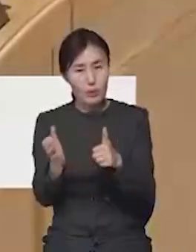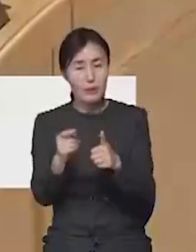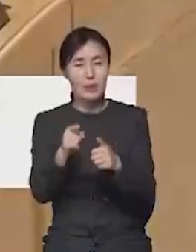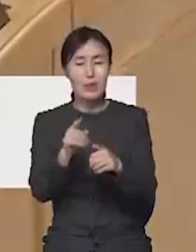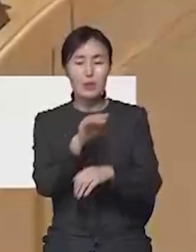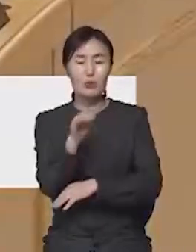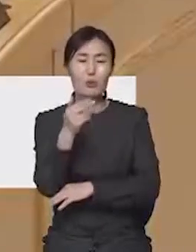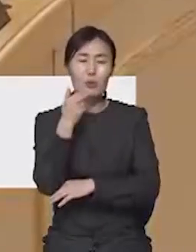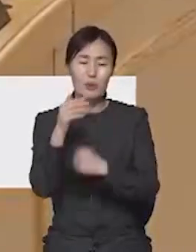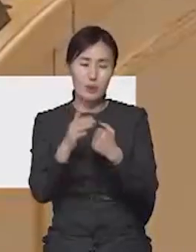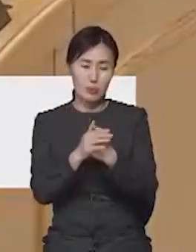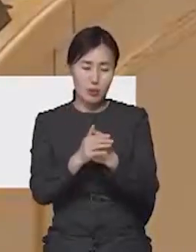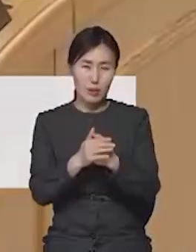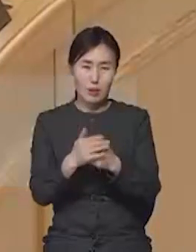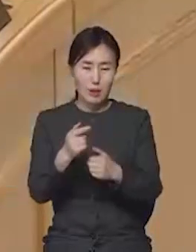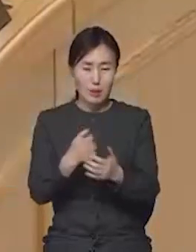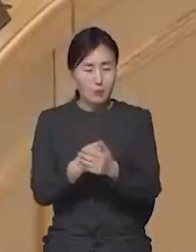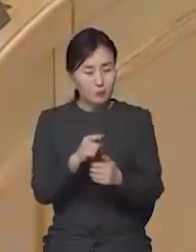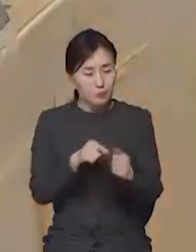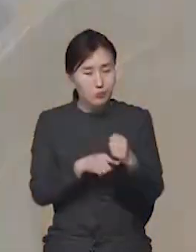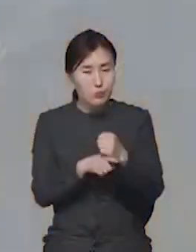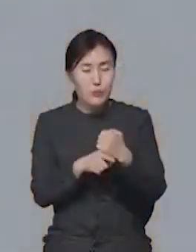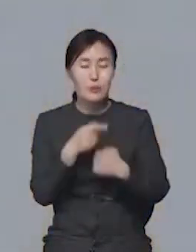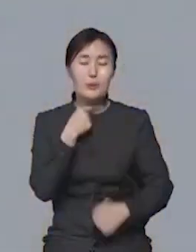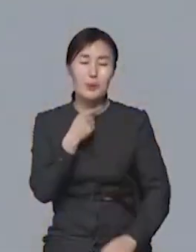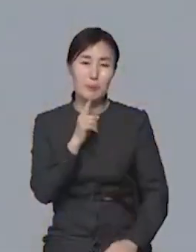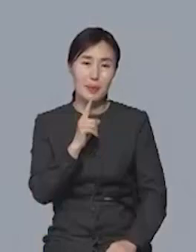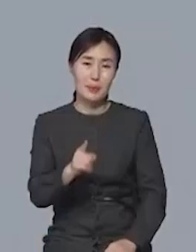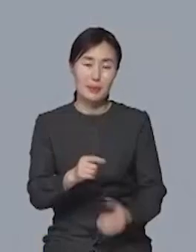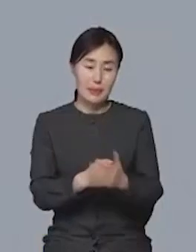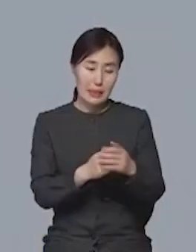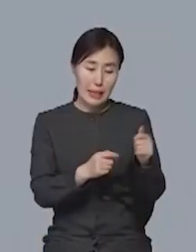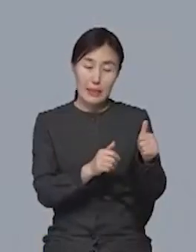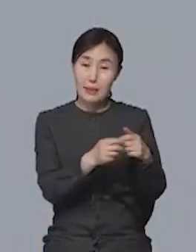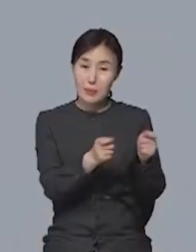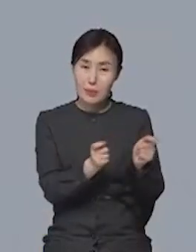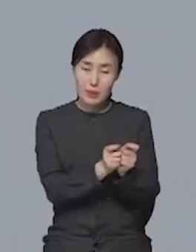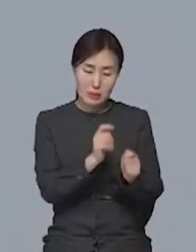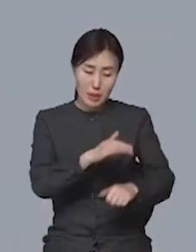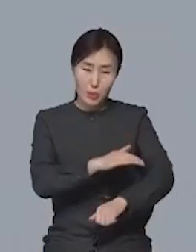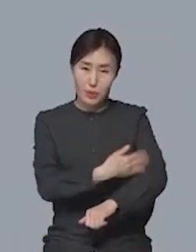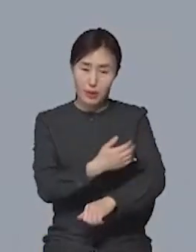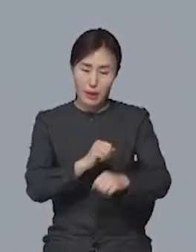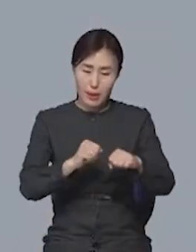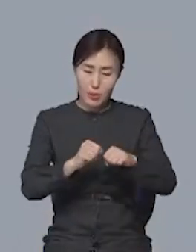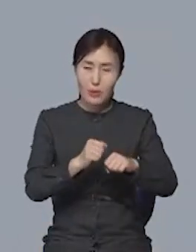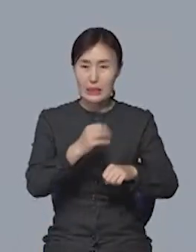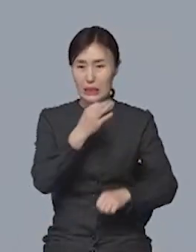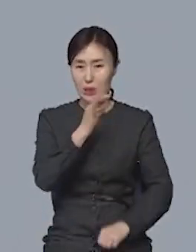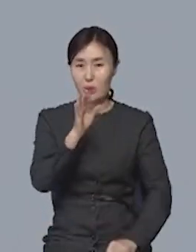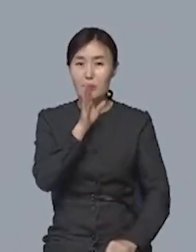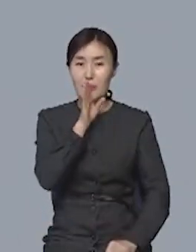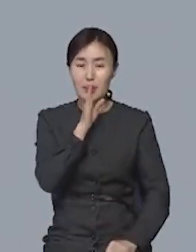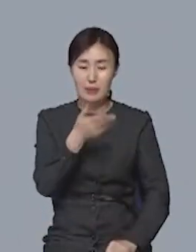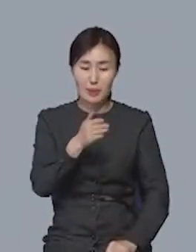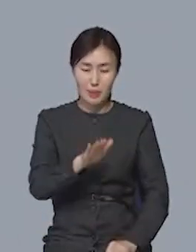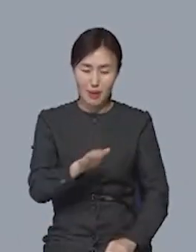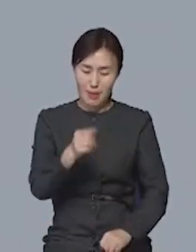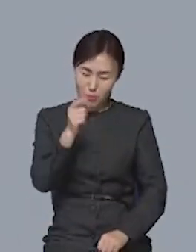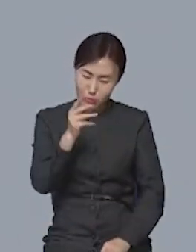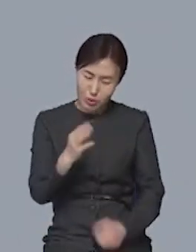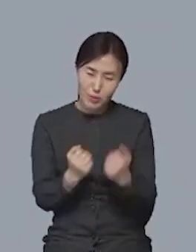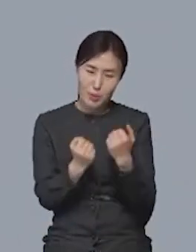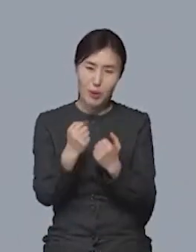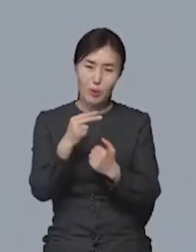대한 지리에 나서겠다고 밝힌 상태였습니다 a팀장은 자신의 잘못된 행위를 인정하면서도 여러 차례